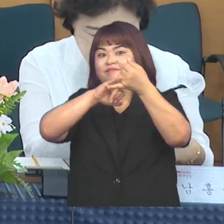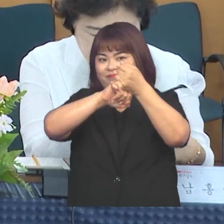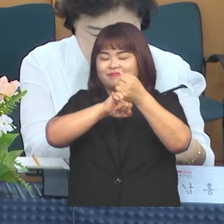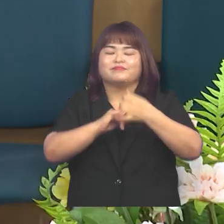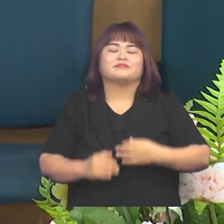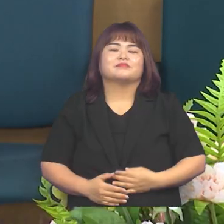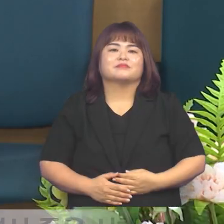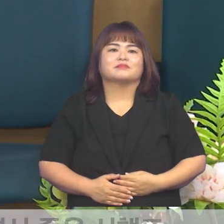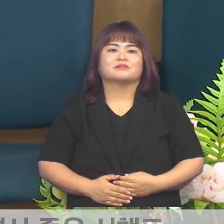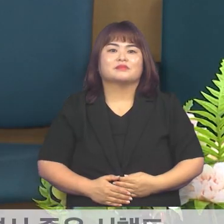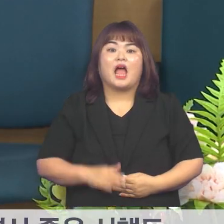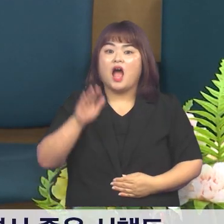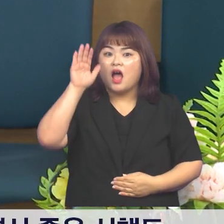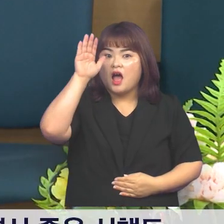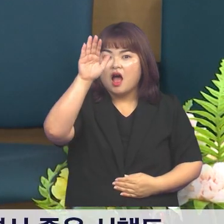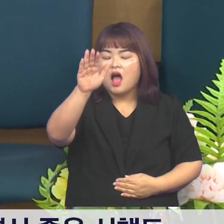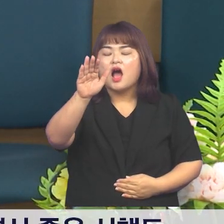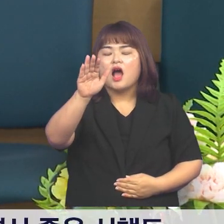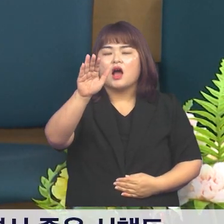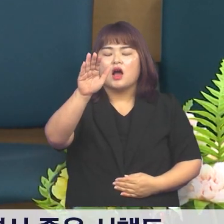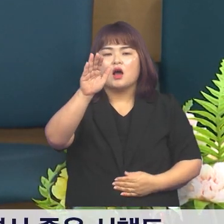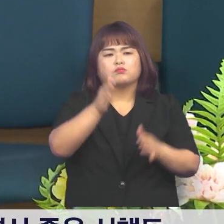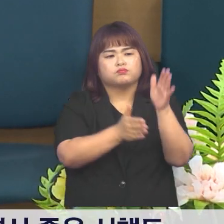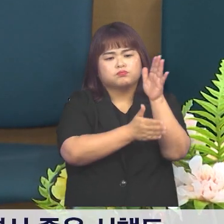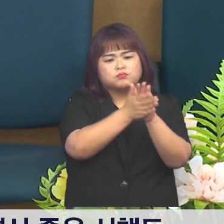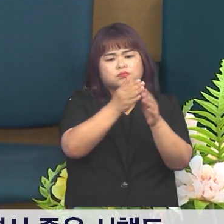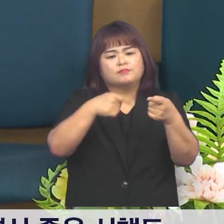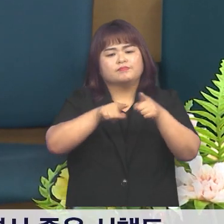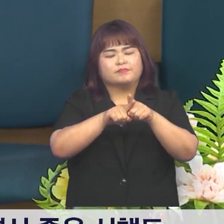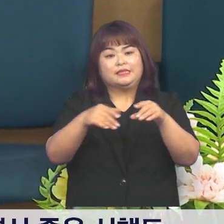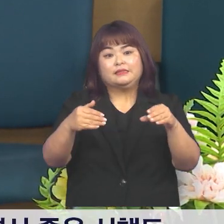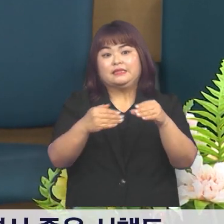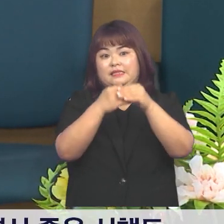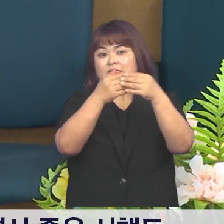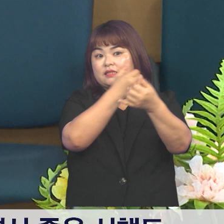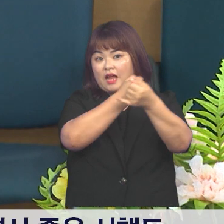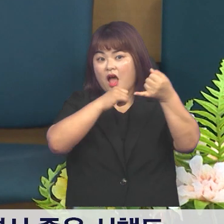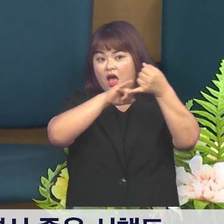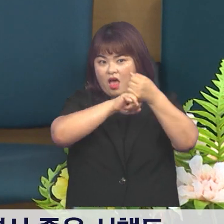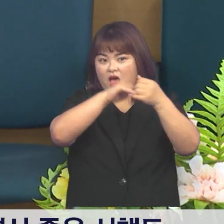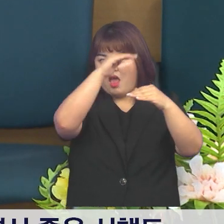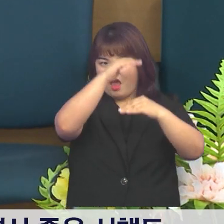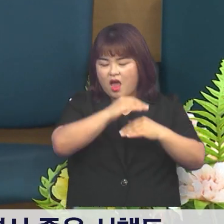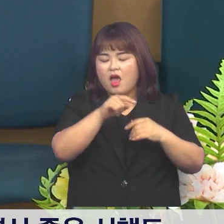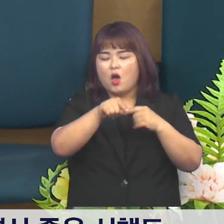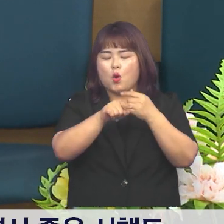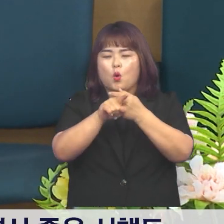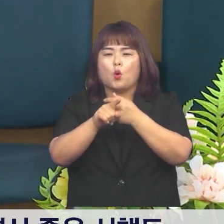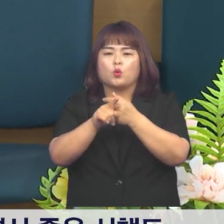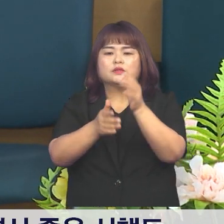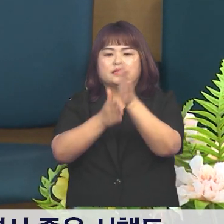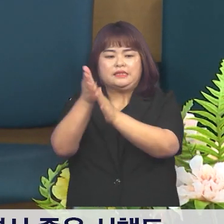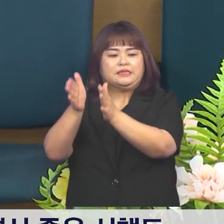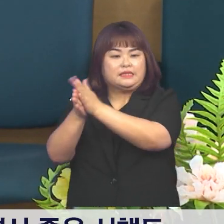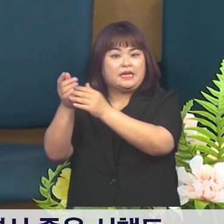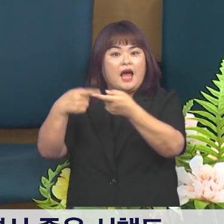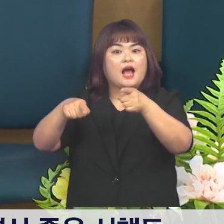약속했습니다. 앞으로 오늘 자매결연을 통해서 양 도시가 서로